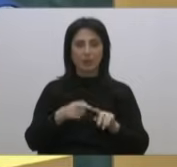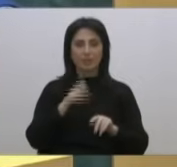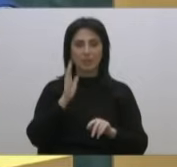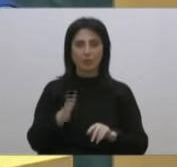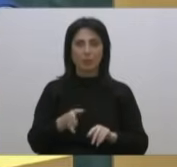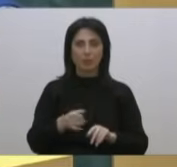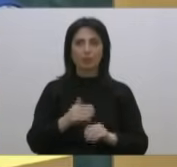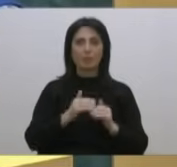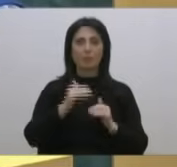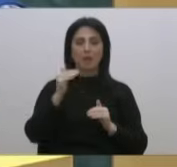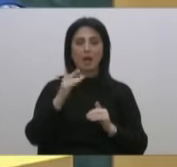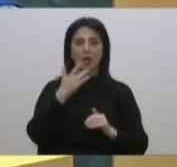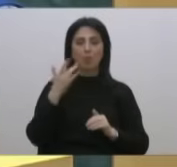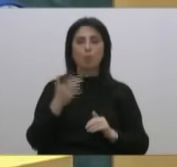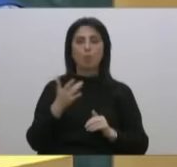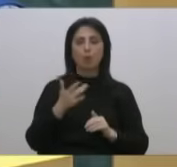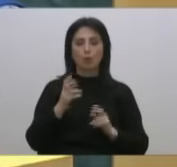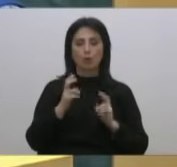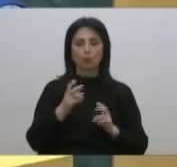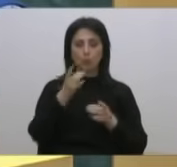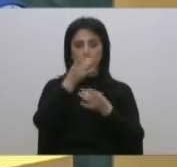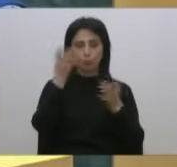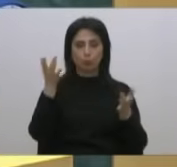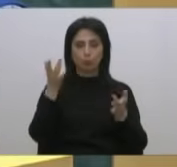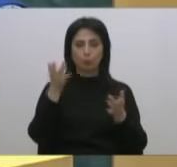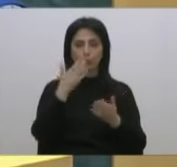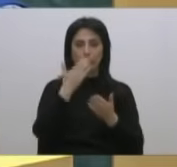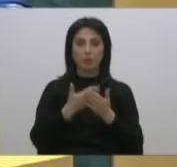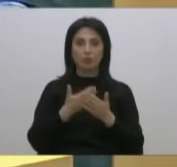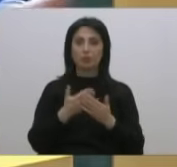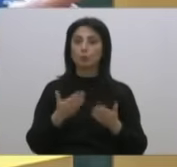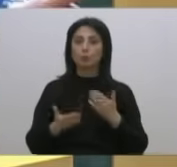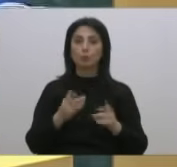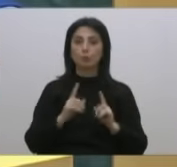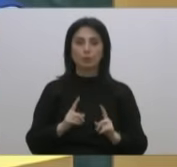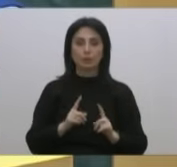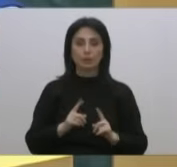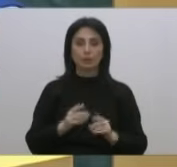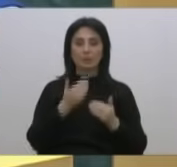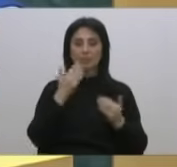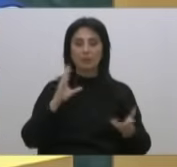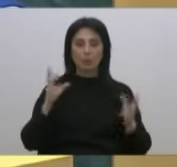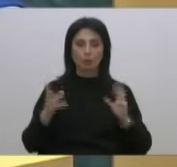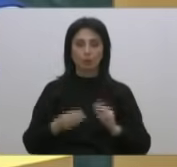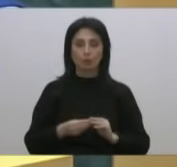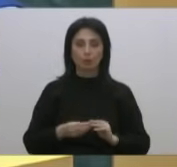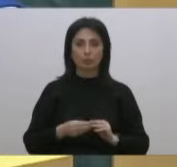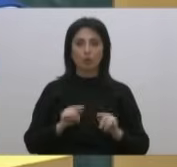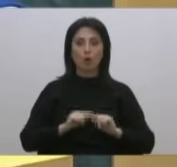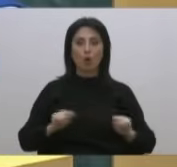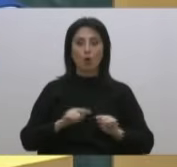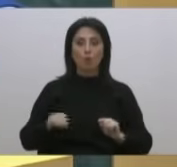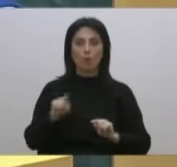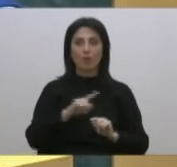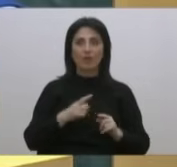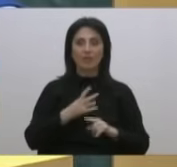ეს იქნებოდა მაღალი პოლიტიკური კულტურის აჩვენებელი. თუმცა საბოლოო ჯამში